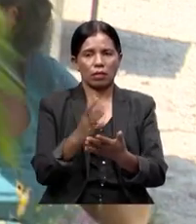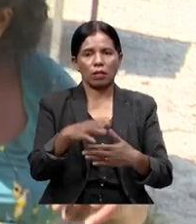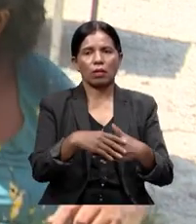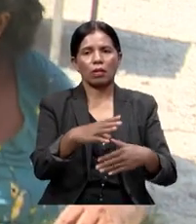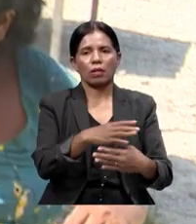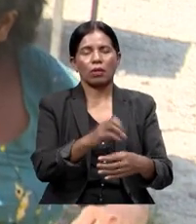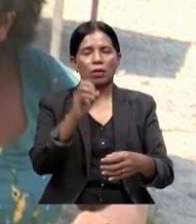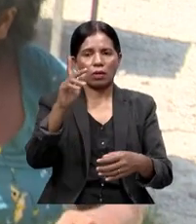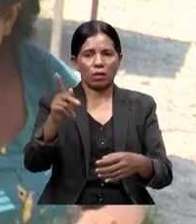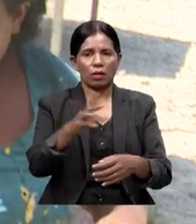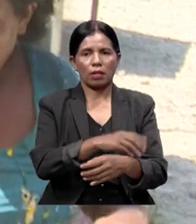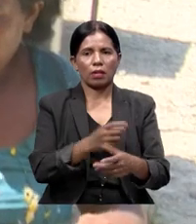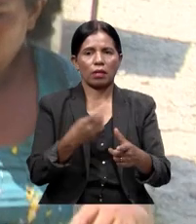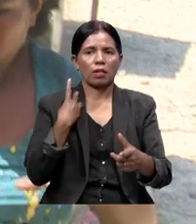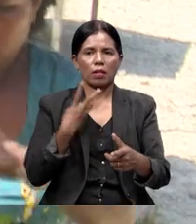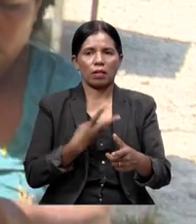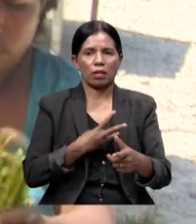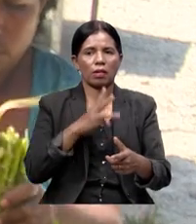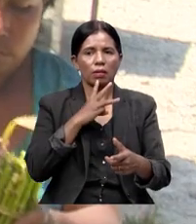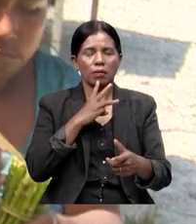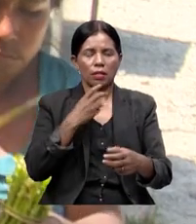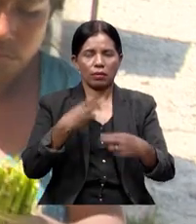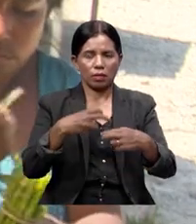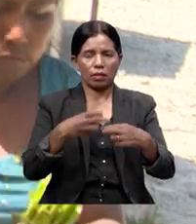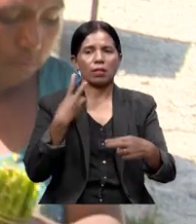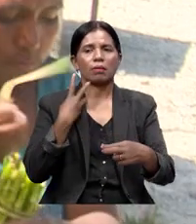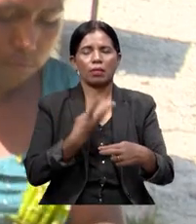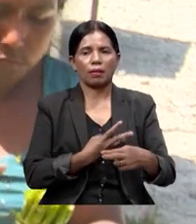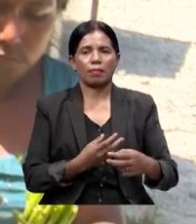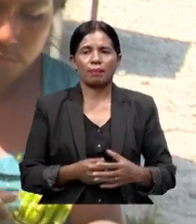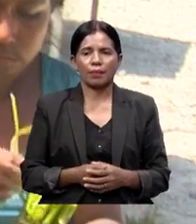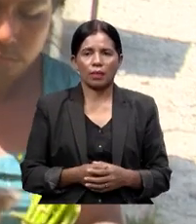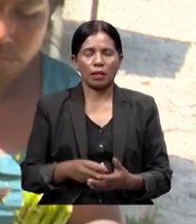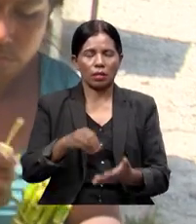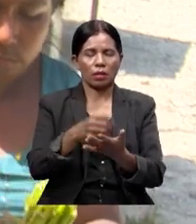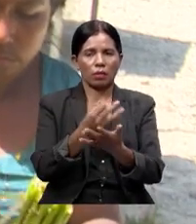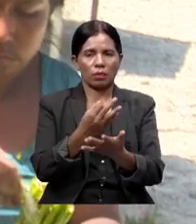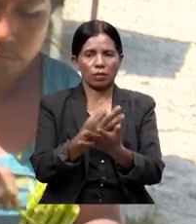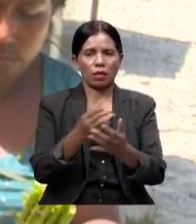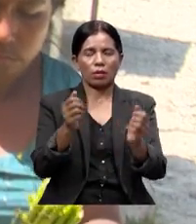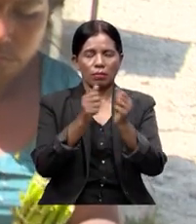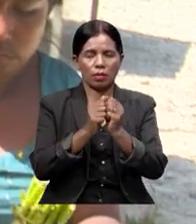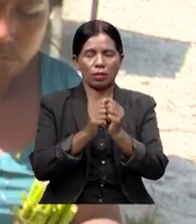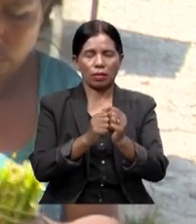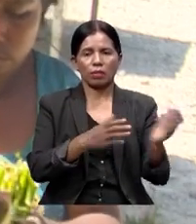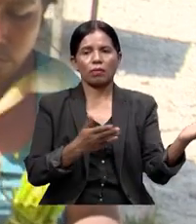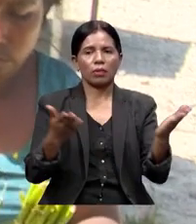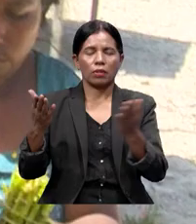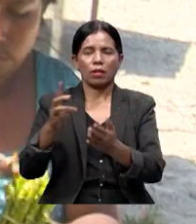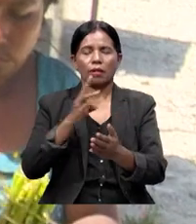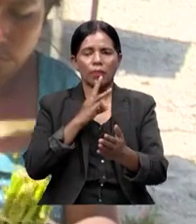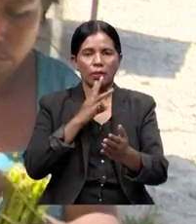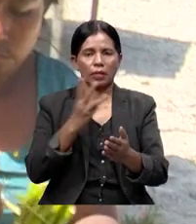mamu dia labote darabe, tapi ita ene ne be araska ba ita. Antau ami hatau osan hamutuk be darab fali be siramai, taru siramai